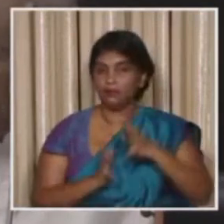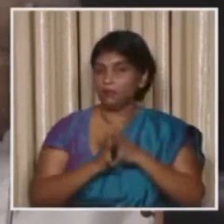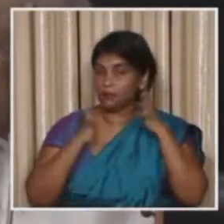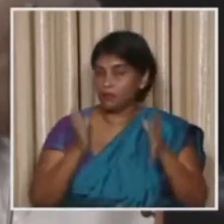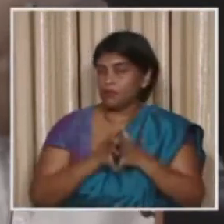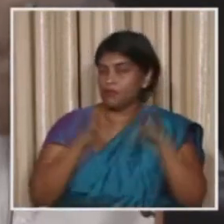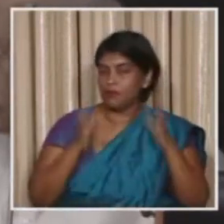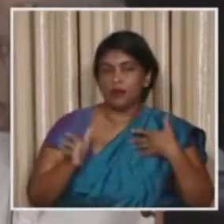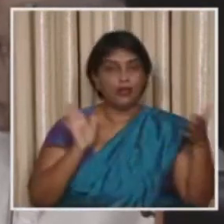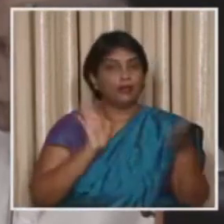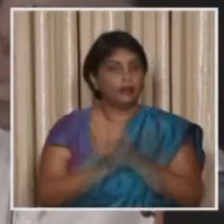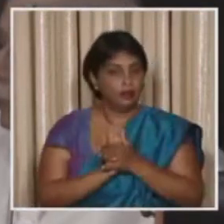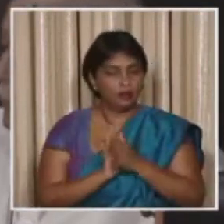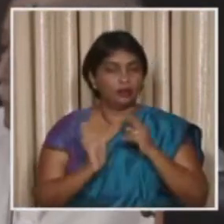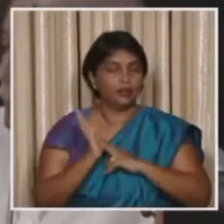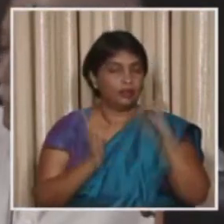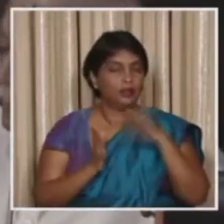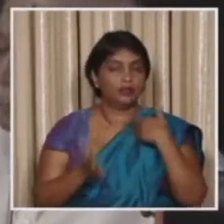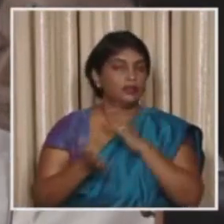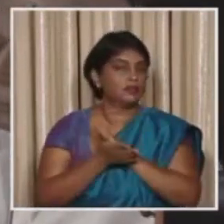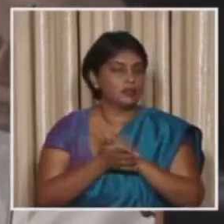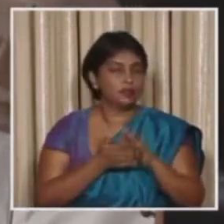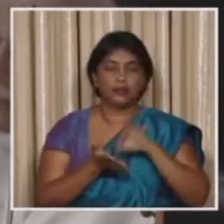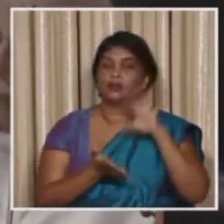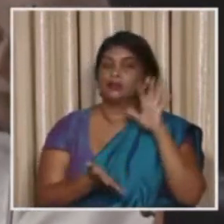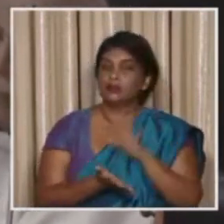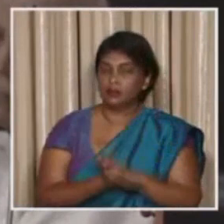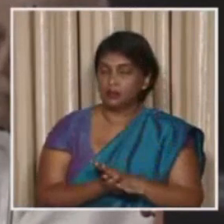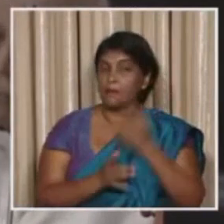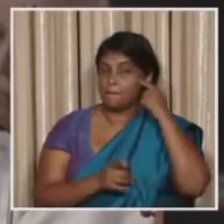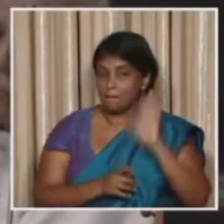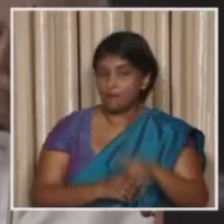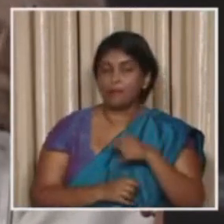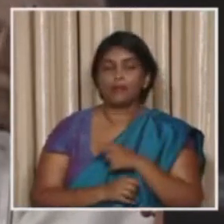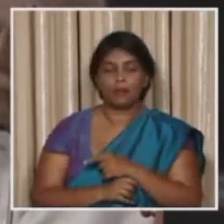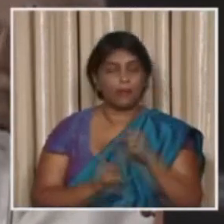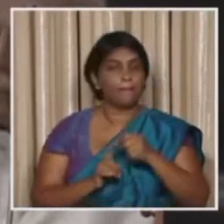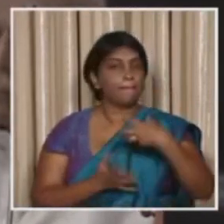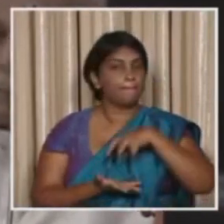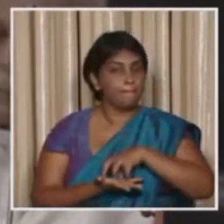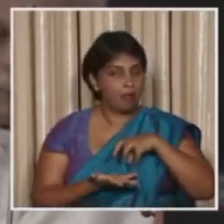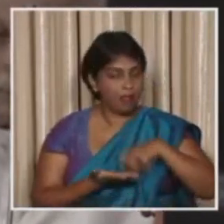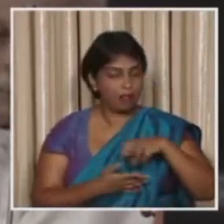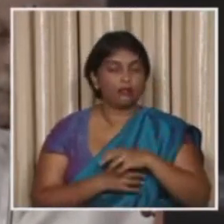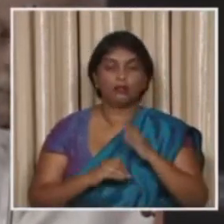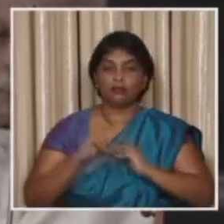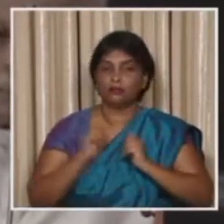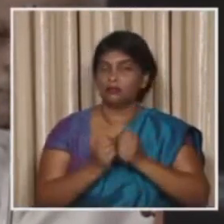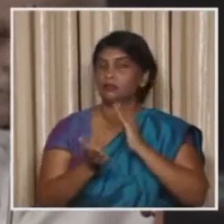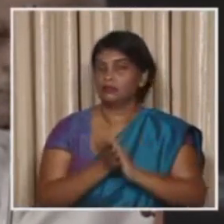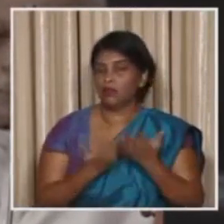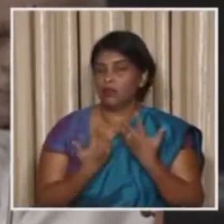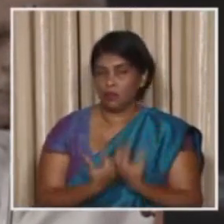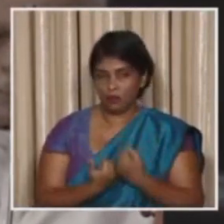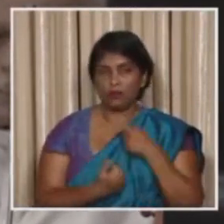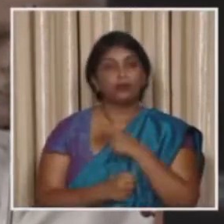වැඩියෙන් එකමුතු කර ජාතික සමගිය තහවුරු කරලීමේ උදෙසා සඳහා පළාත් සභා උපයෝගී කර ගැනීමේ අවකාශයක් උදා